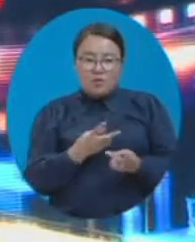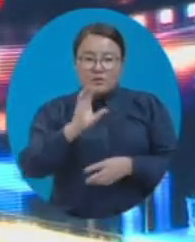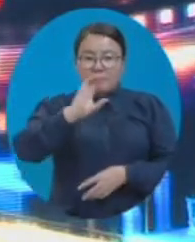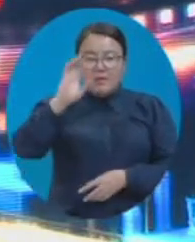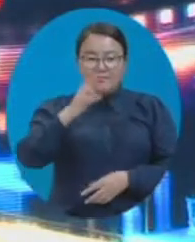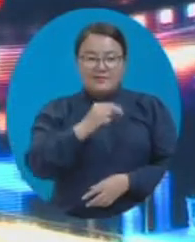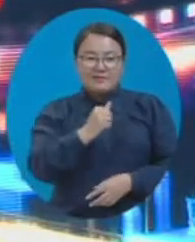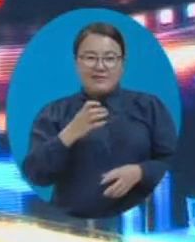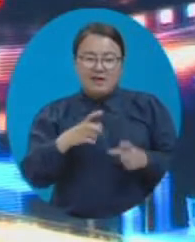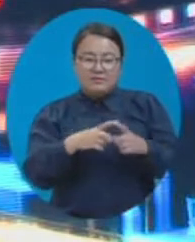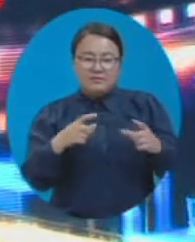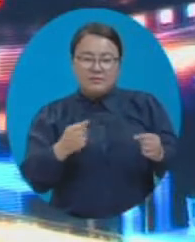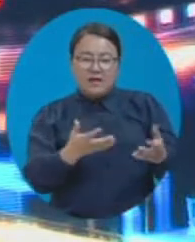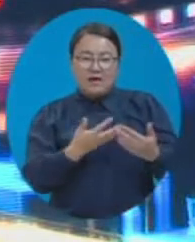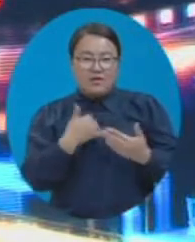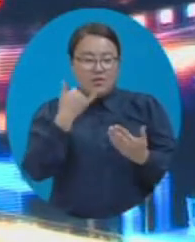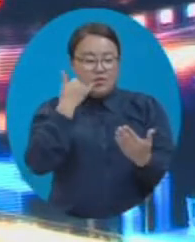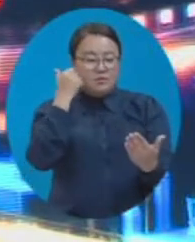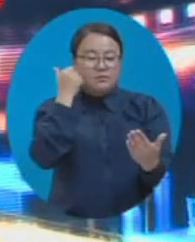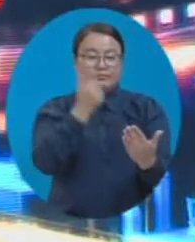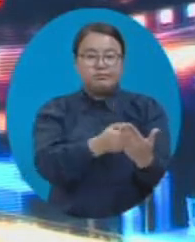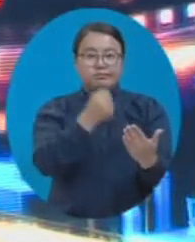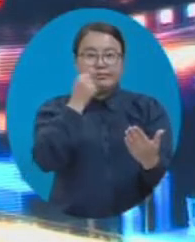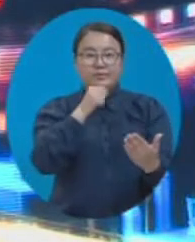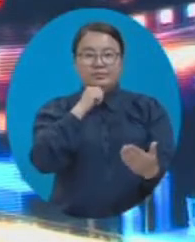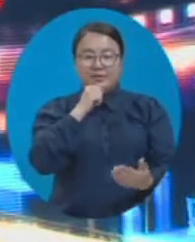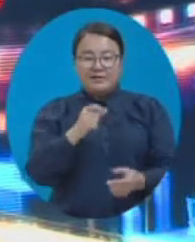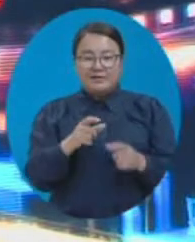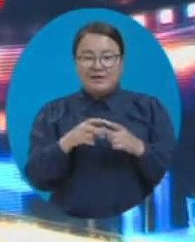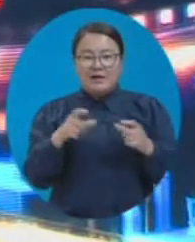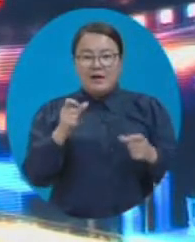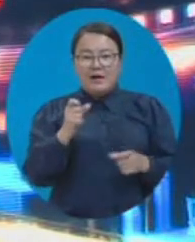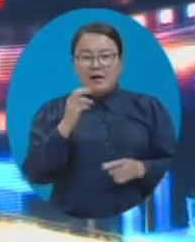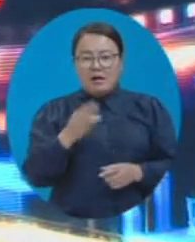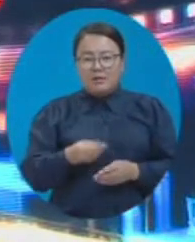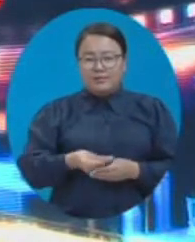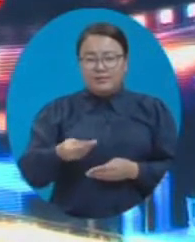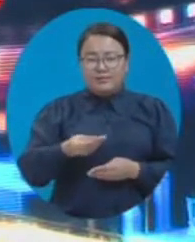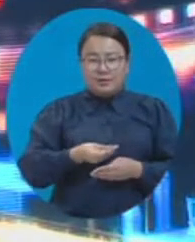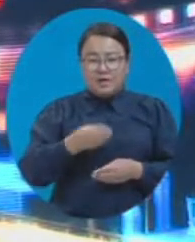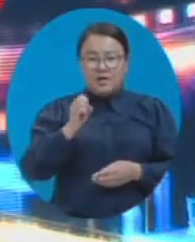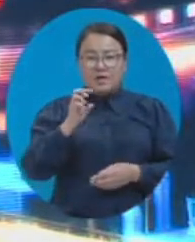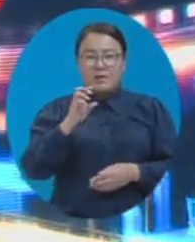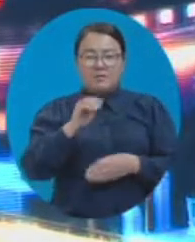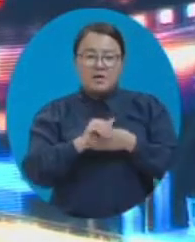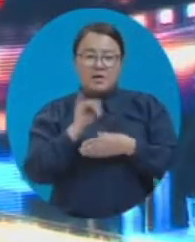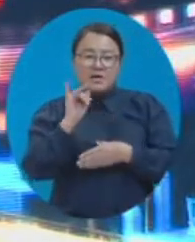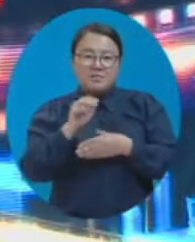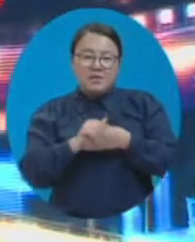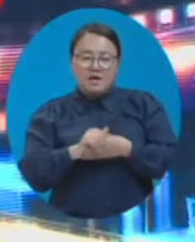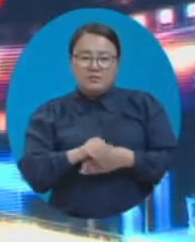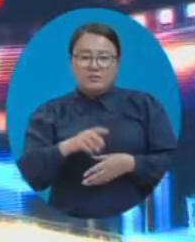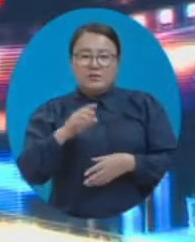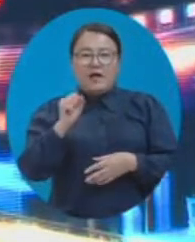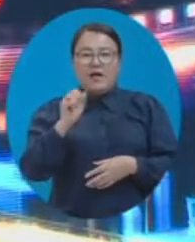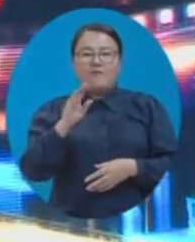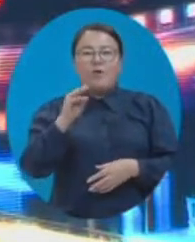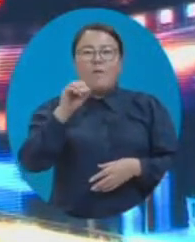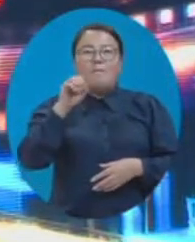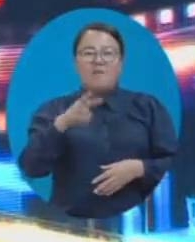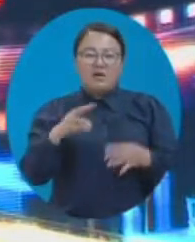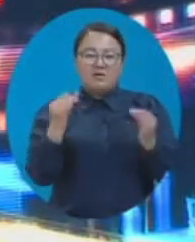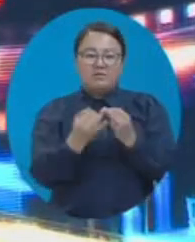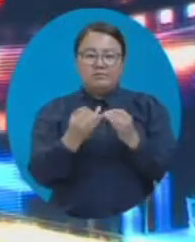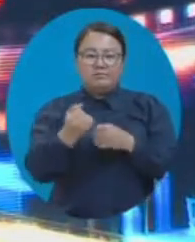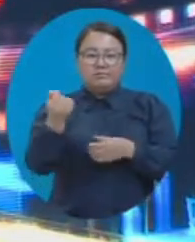үйлчилгээний байгууллагаас цаасаар авч гар утсандаа уншуулдаг бус картаар төлбөр төлөхөд ий баримт нь автоматар захин бүртгэлд нь уншуулдаг